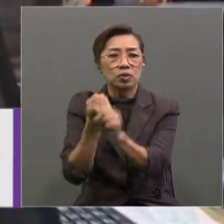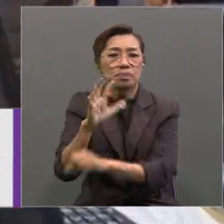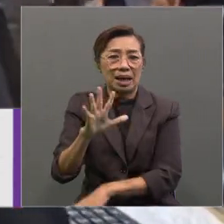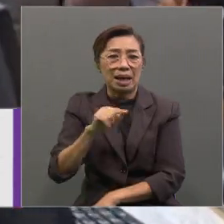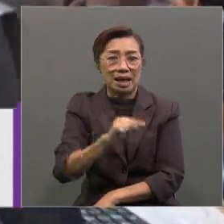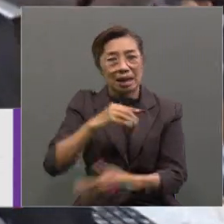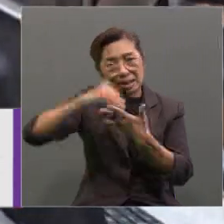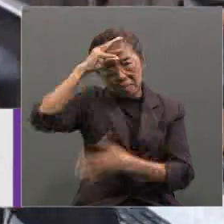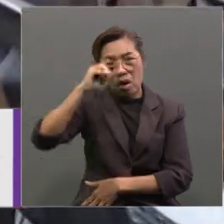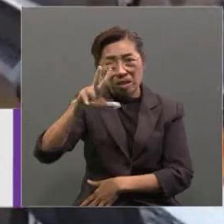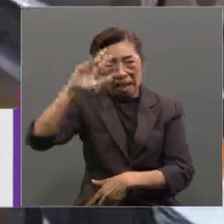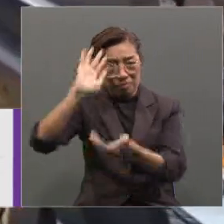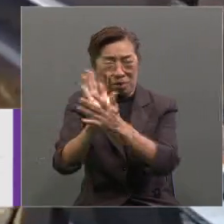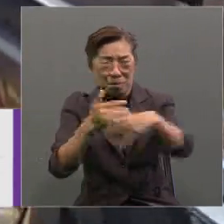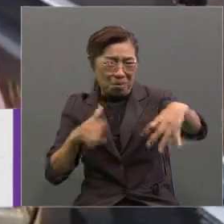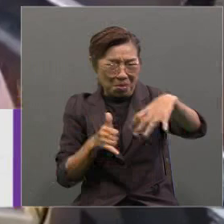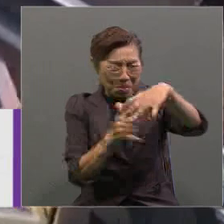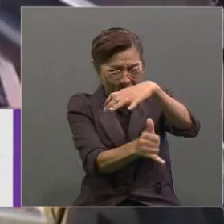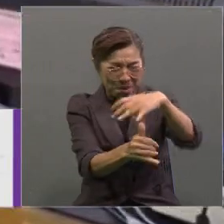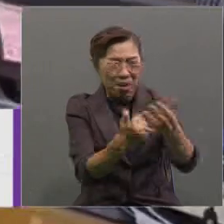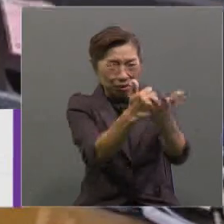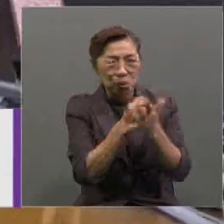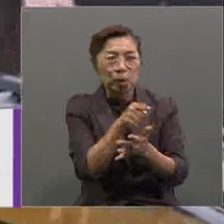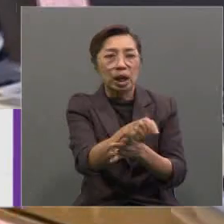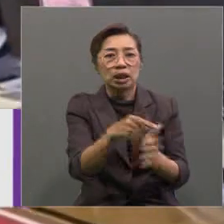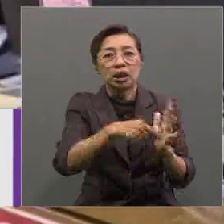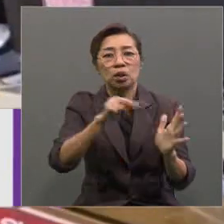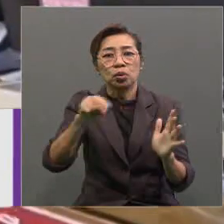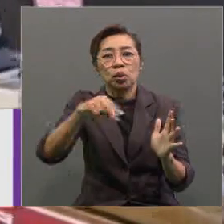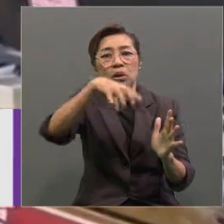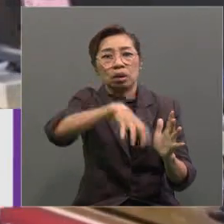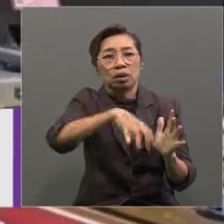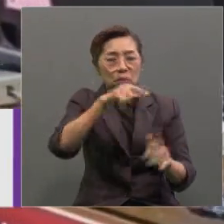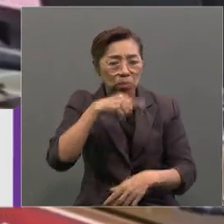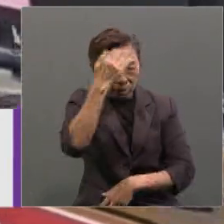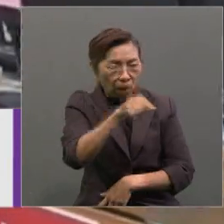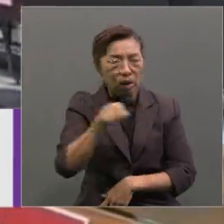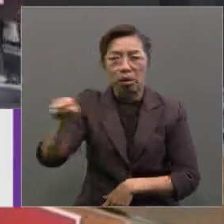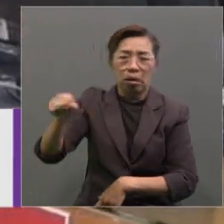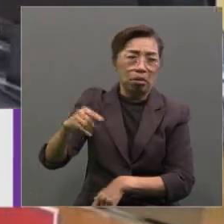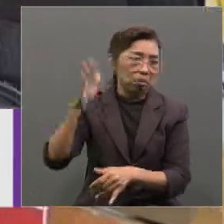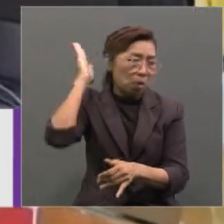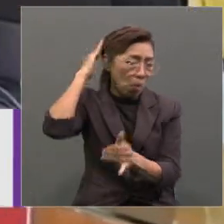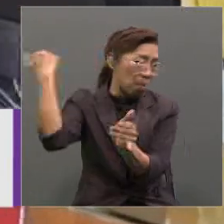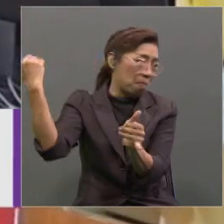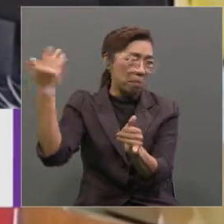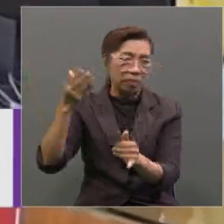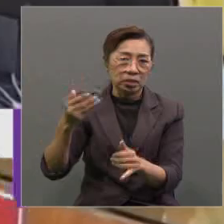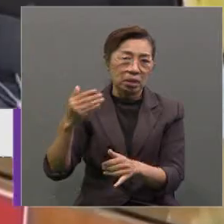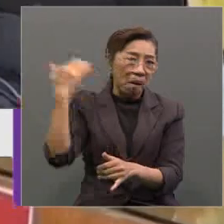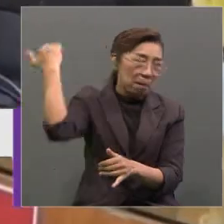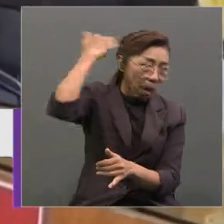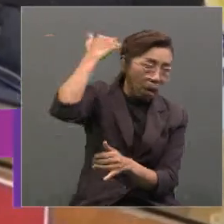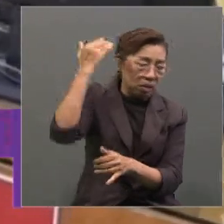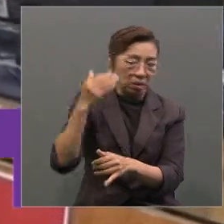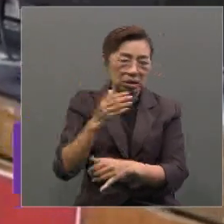ม.3ค่ะมาขอความช่วยเหลือตำรวจบนโรงพักสภ.เมืองนนทบุรีนะคะเนื่องจากว่าตัวเองเนี่ยถูกฟันที่หัวแล้วก็ที่แขนนะคะทำ